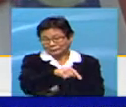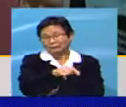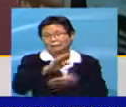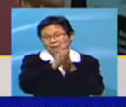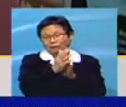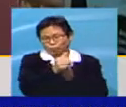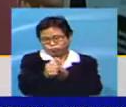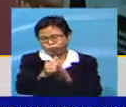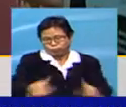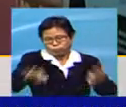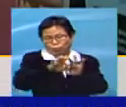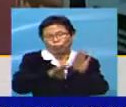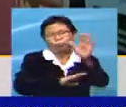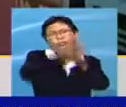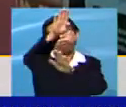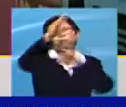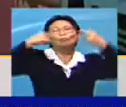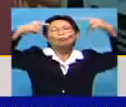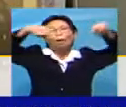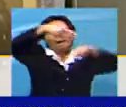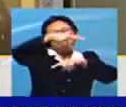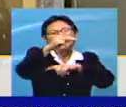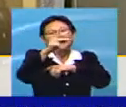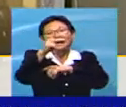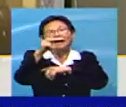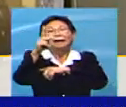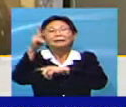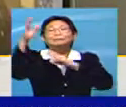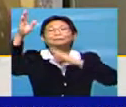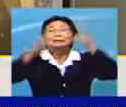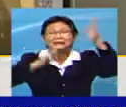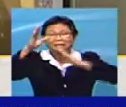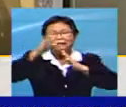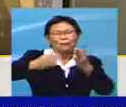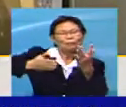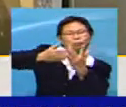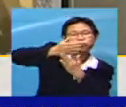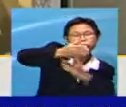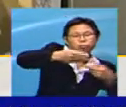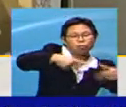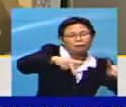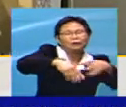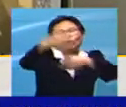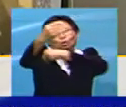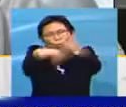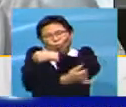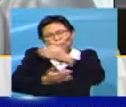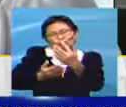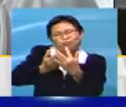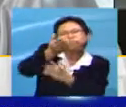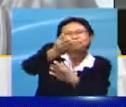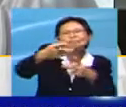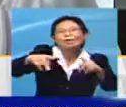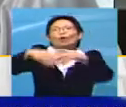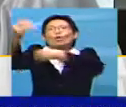pemangkin penting untuk melonjakkan pencapaian PKS negara dalam usaha menembusi pasaran luar. Akan menjadi satu